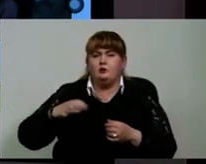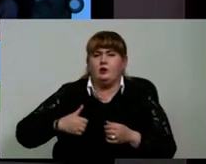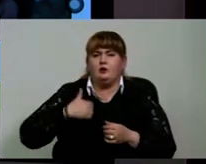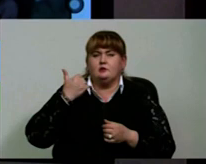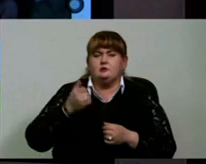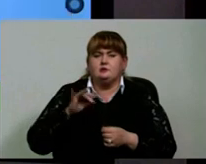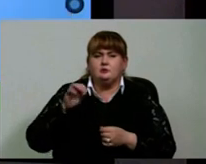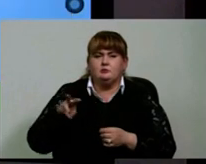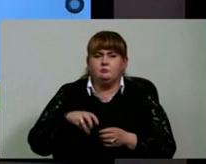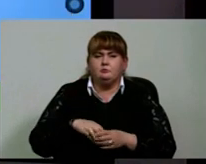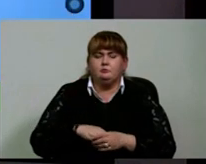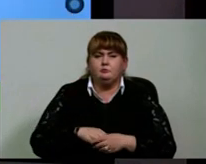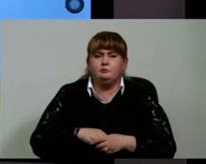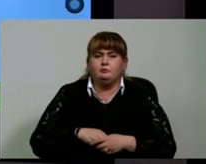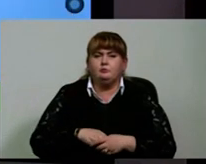им.